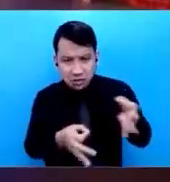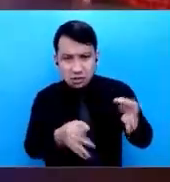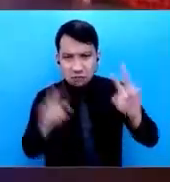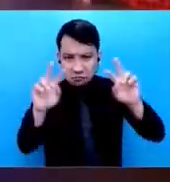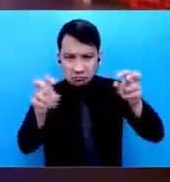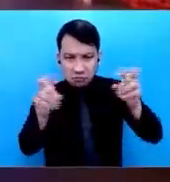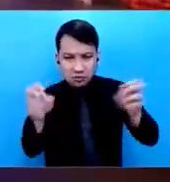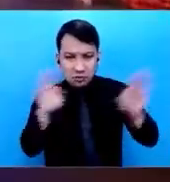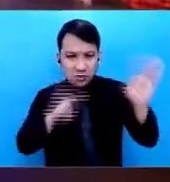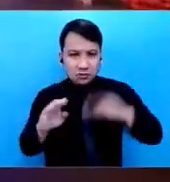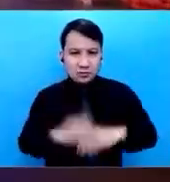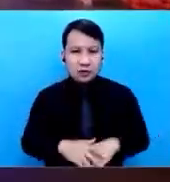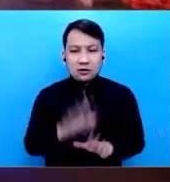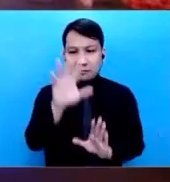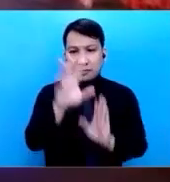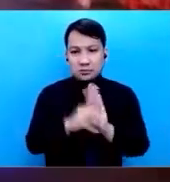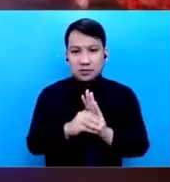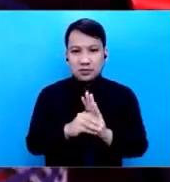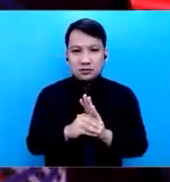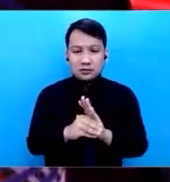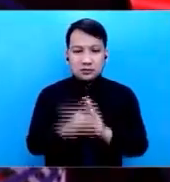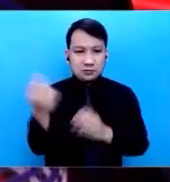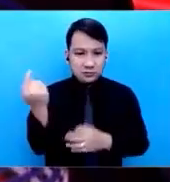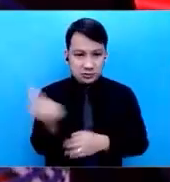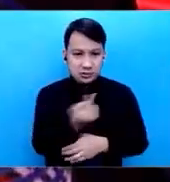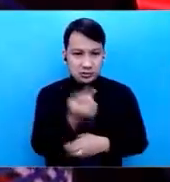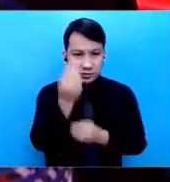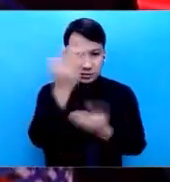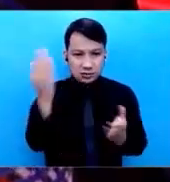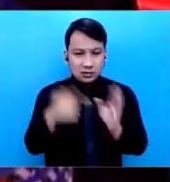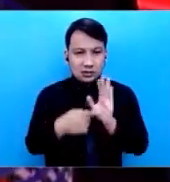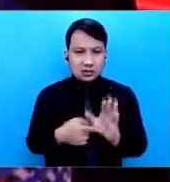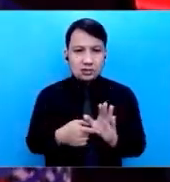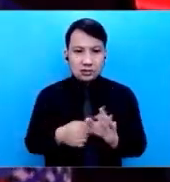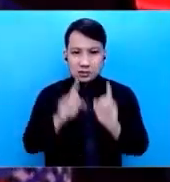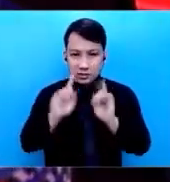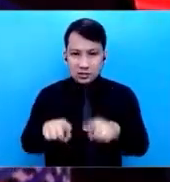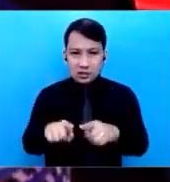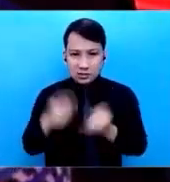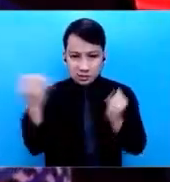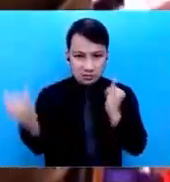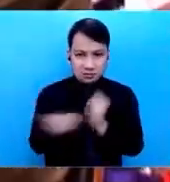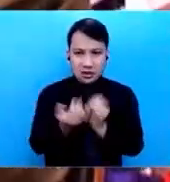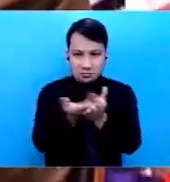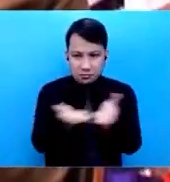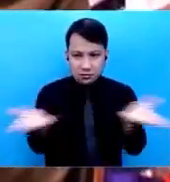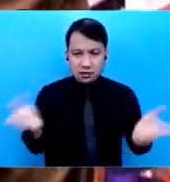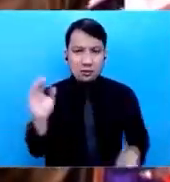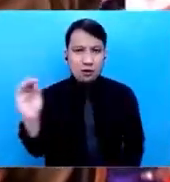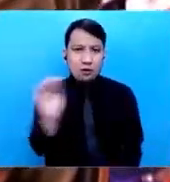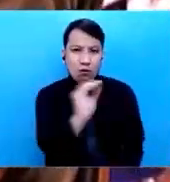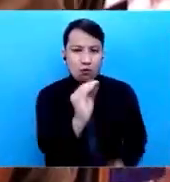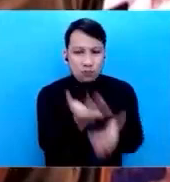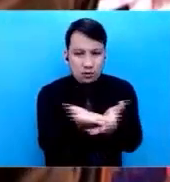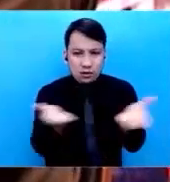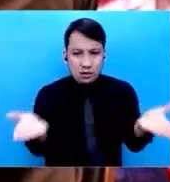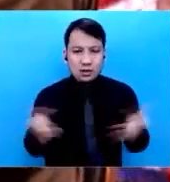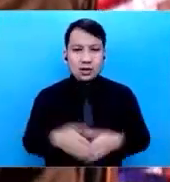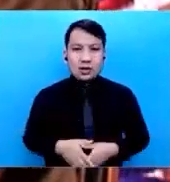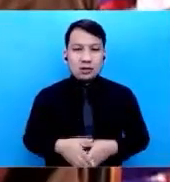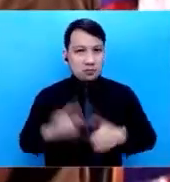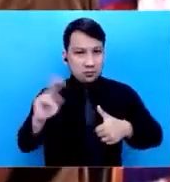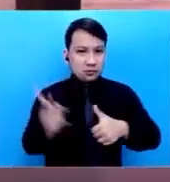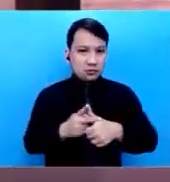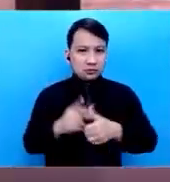May 5 minutong presentation ang bawat kandidato para magpakilala at ilahad ang kanilang mga plataforma at priority